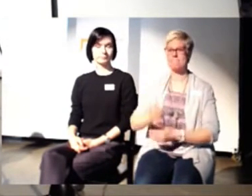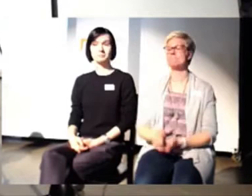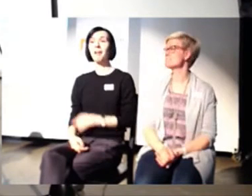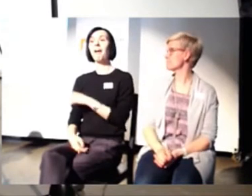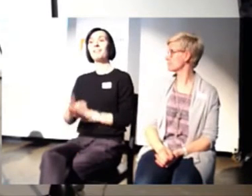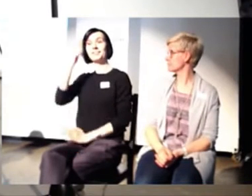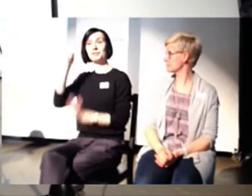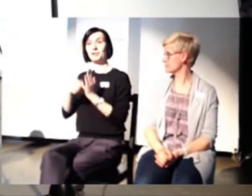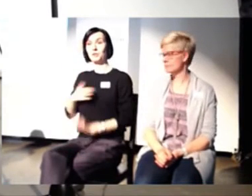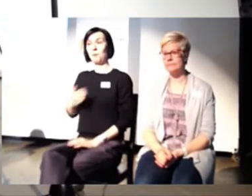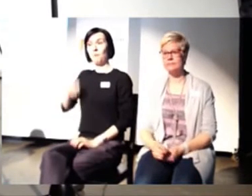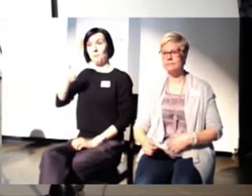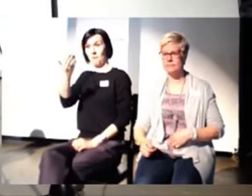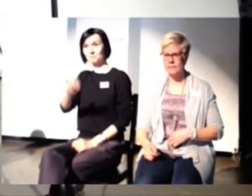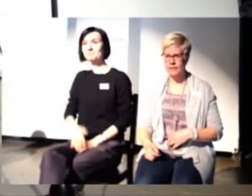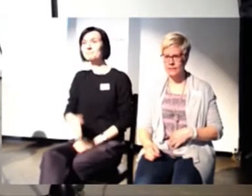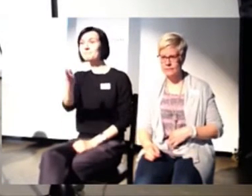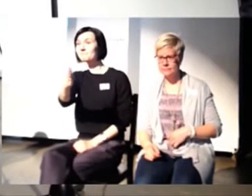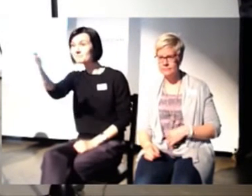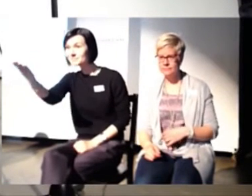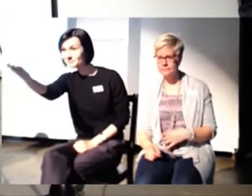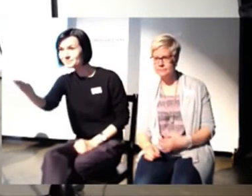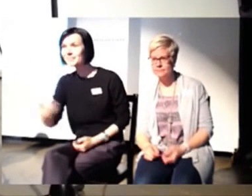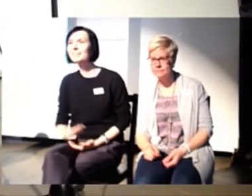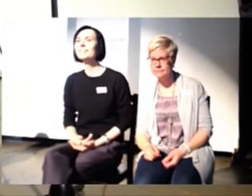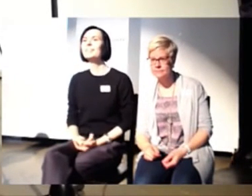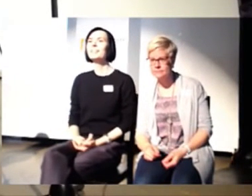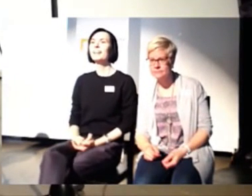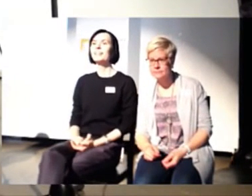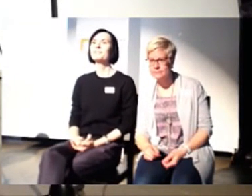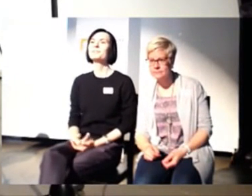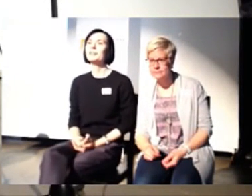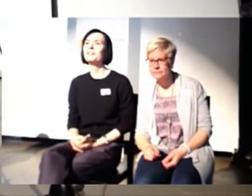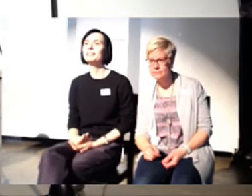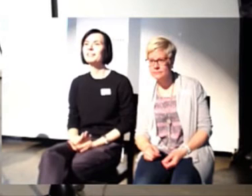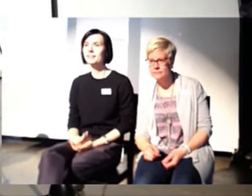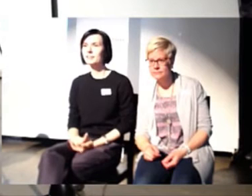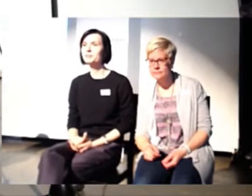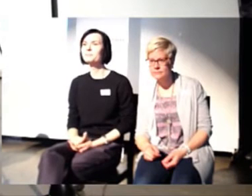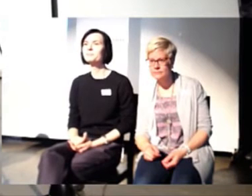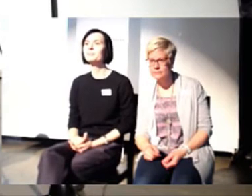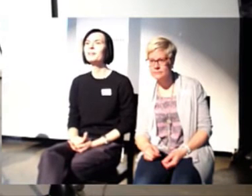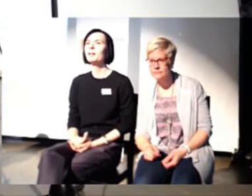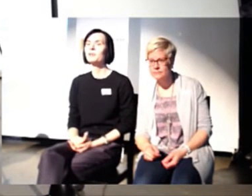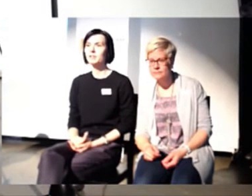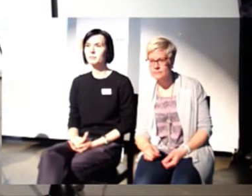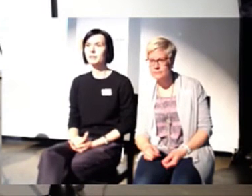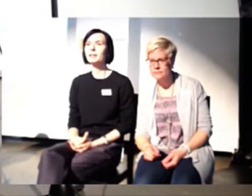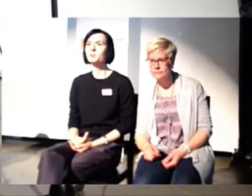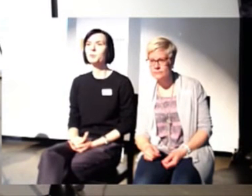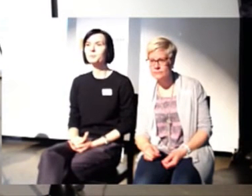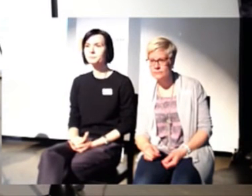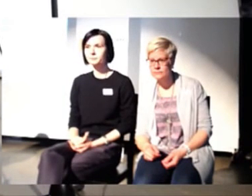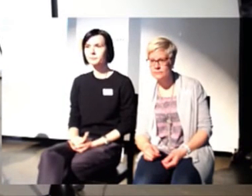pomoni. Sitten siinä vieressä. Hei, olen Niimi Aalto. Olen